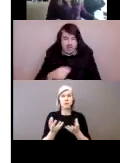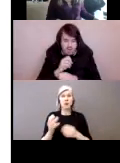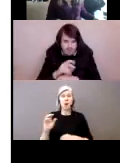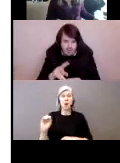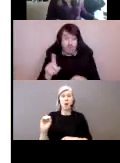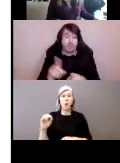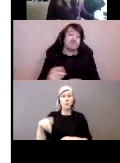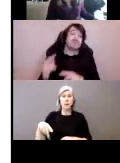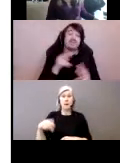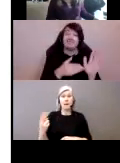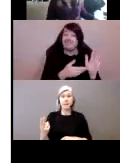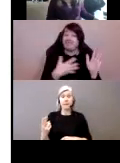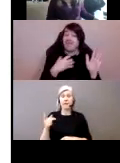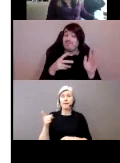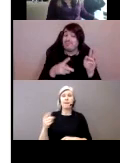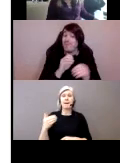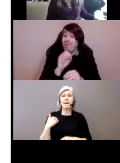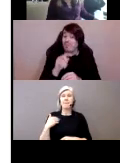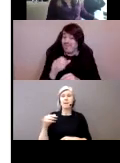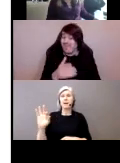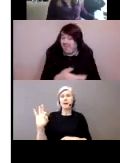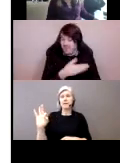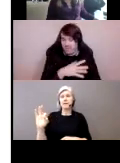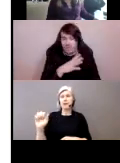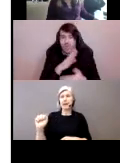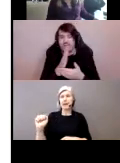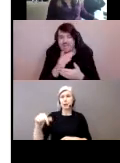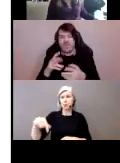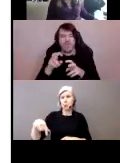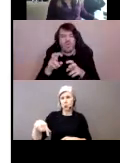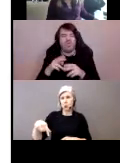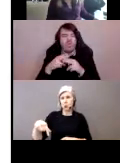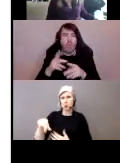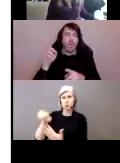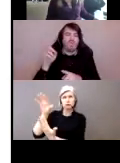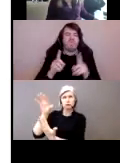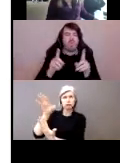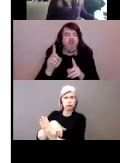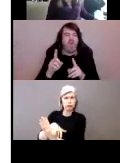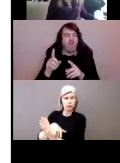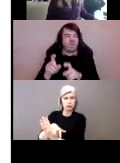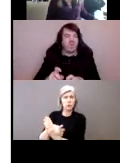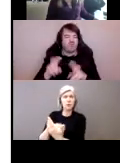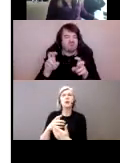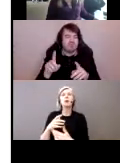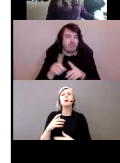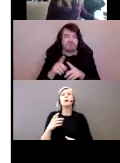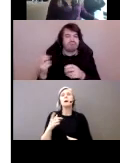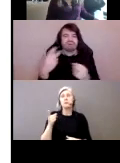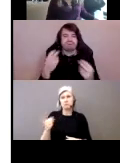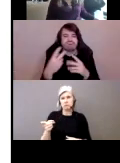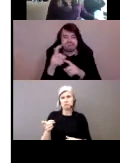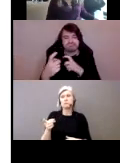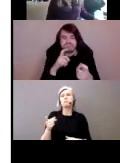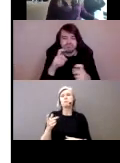web de Santé publique Ottawa, nous avons la section de la foire aux questions. Nous en avons répondu à quelques-unes